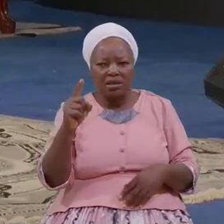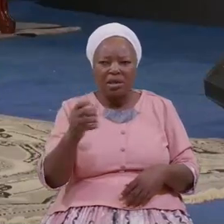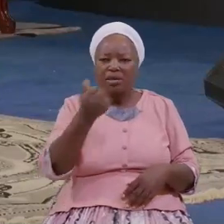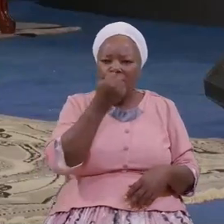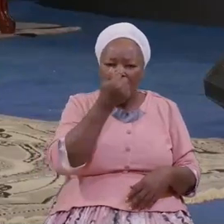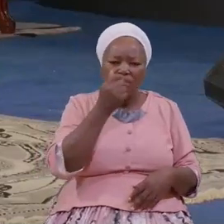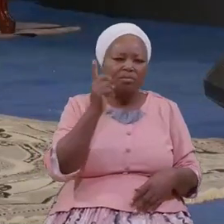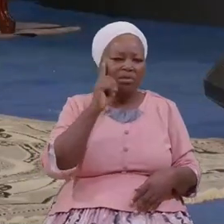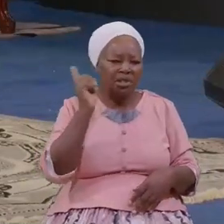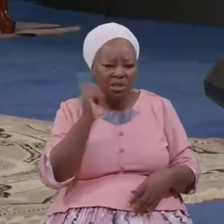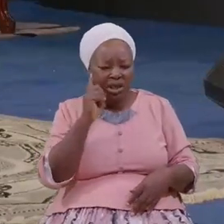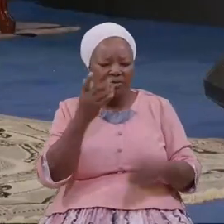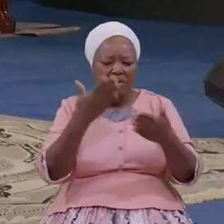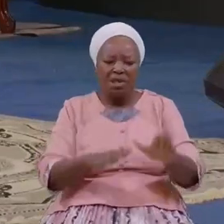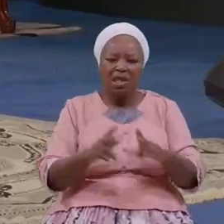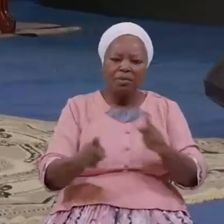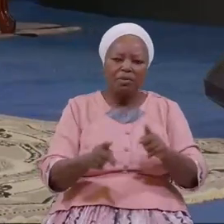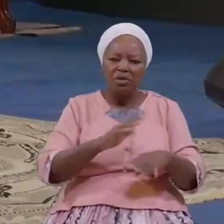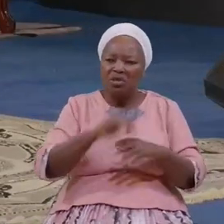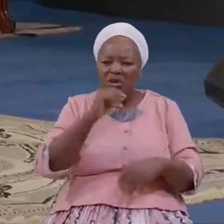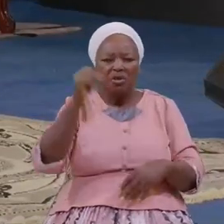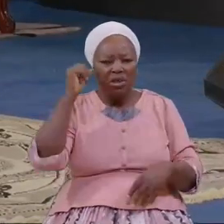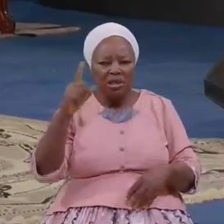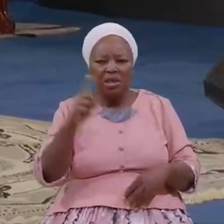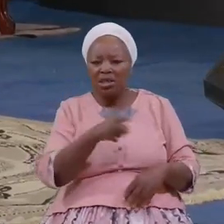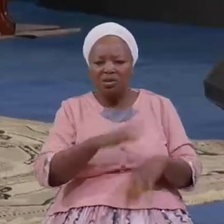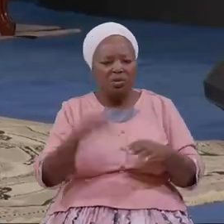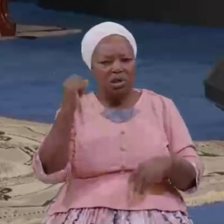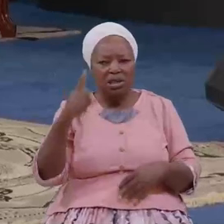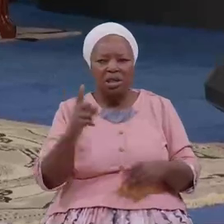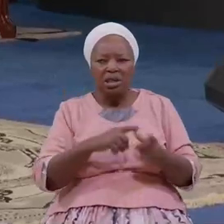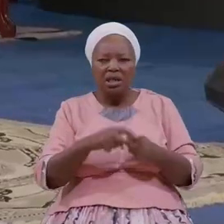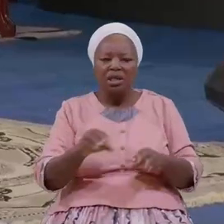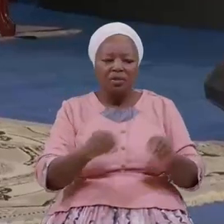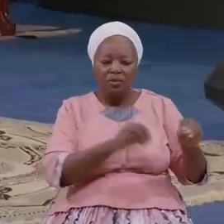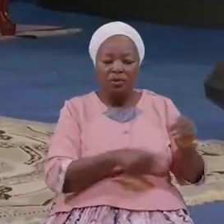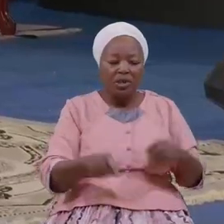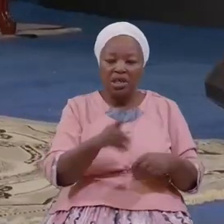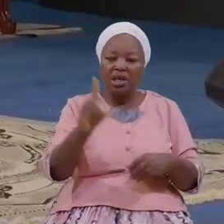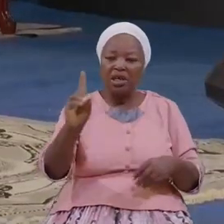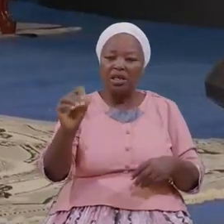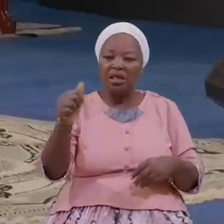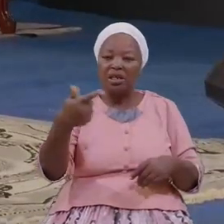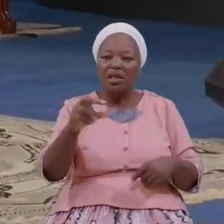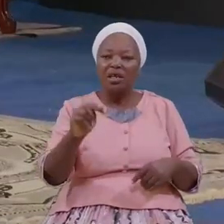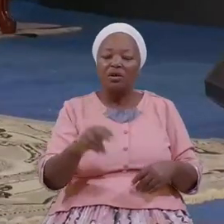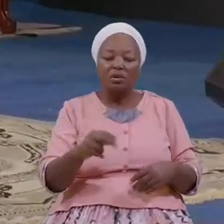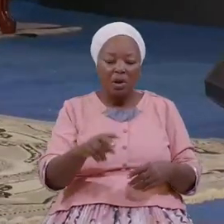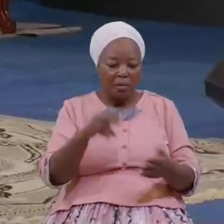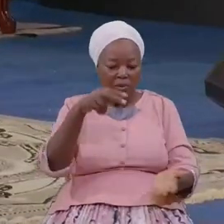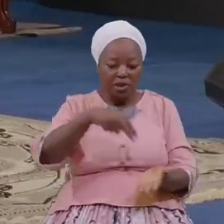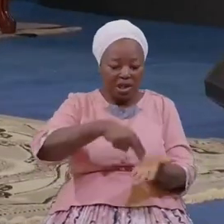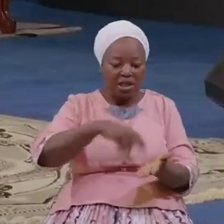Ils ne comprennent pas que les morts, ils ne comprennent pas. Donc, ils ont ramené leur Dagon, leur démon,